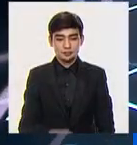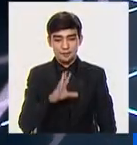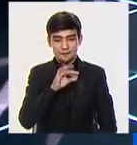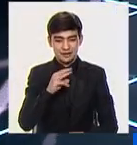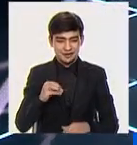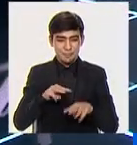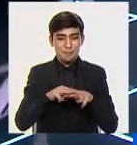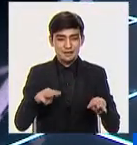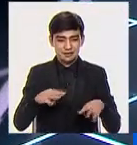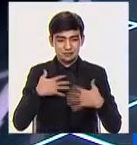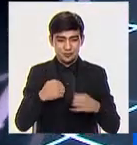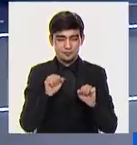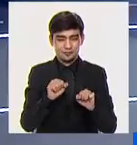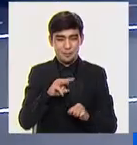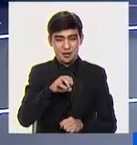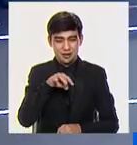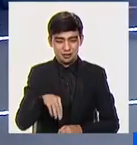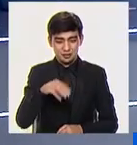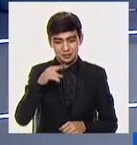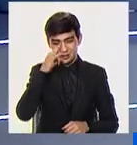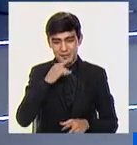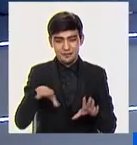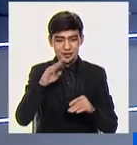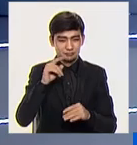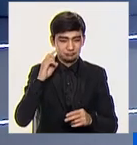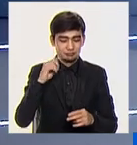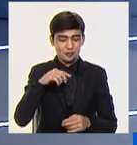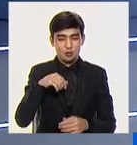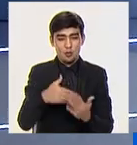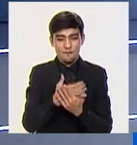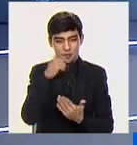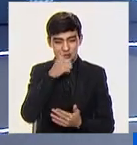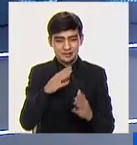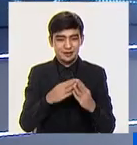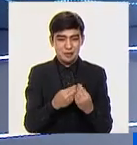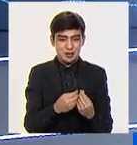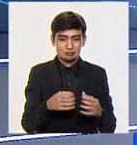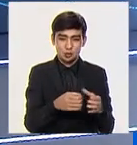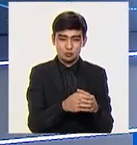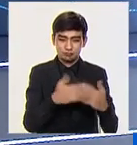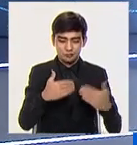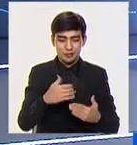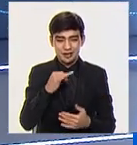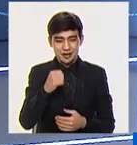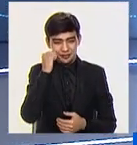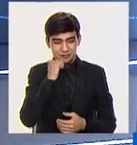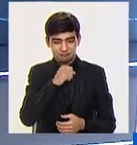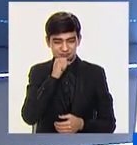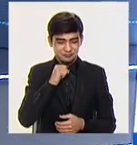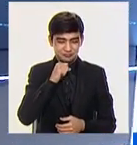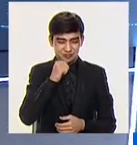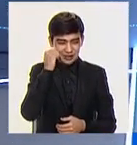Вице-министр здравоохранения Марат Шоранов призвал казахстанцев отметить Новый год в семейном кругу, а пожилых родных поздравить